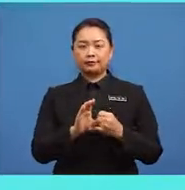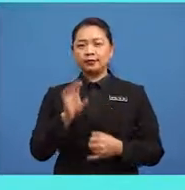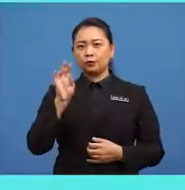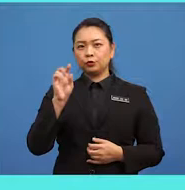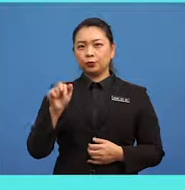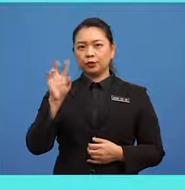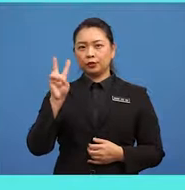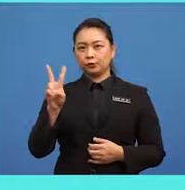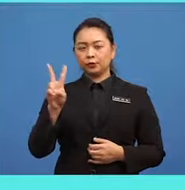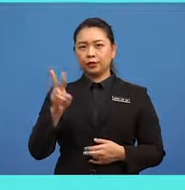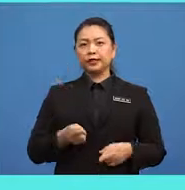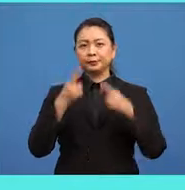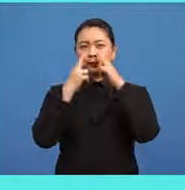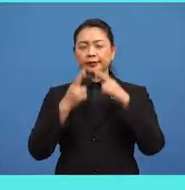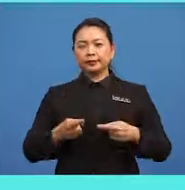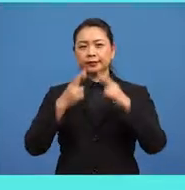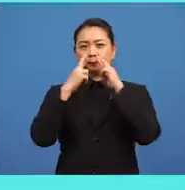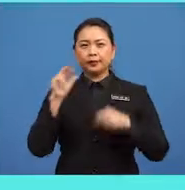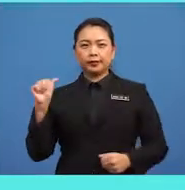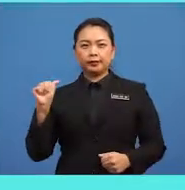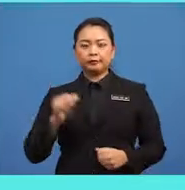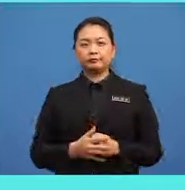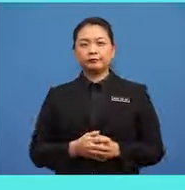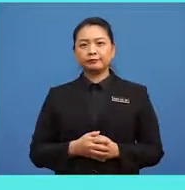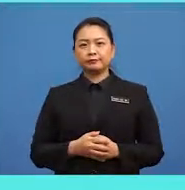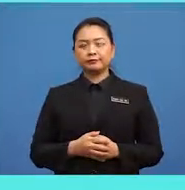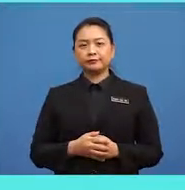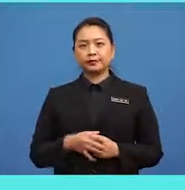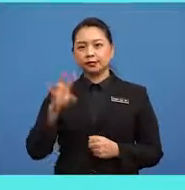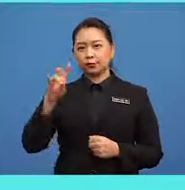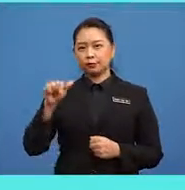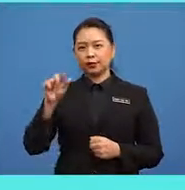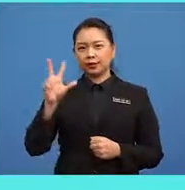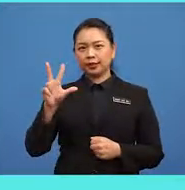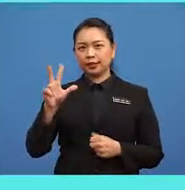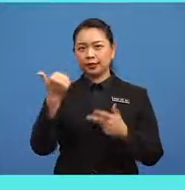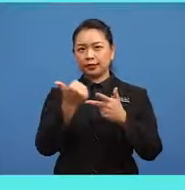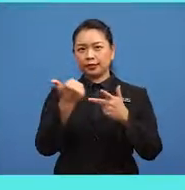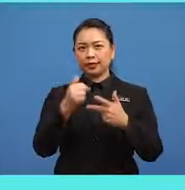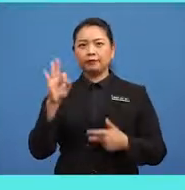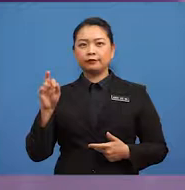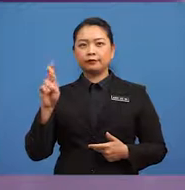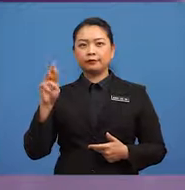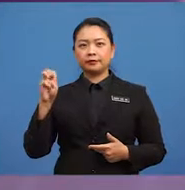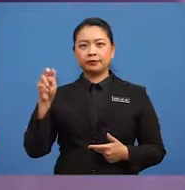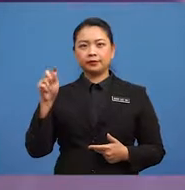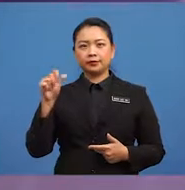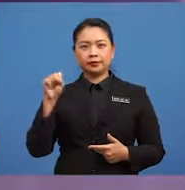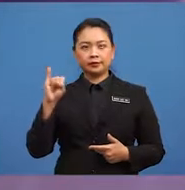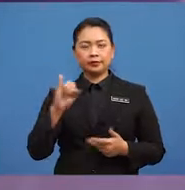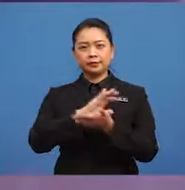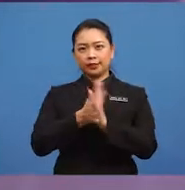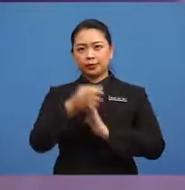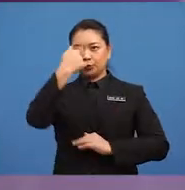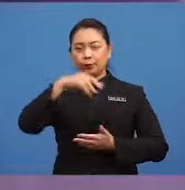7.2, respirasi aerob, dan 7.3, fermentasi. Jadi, untuk